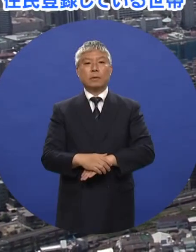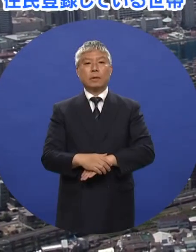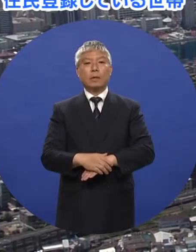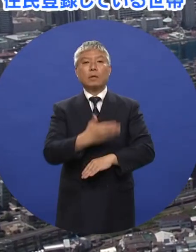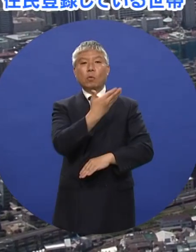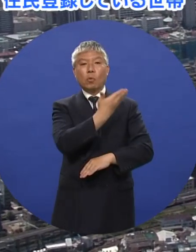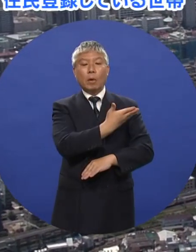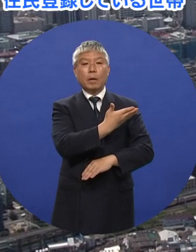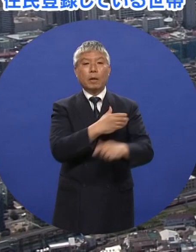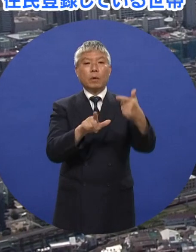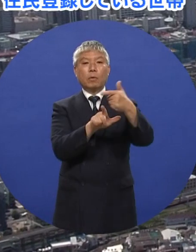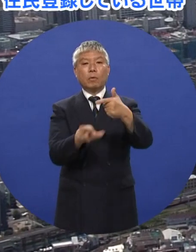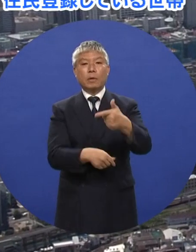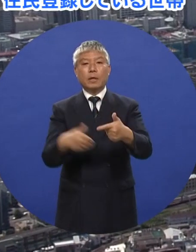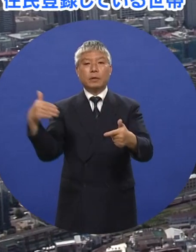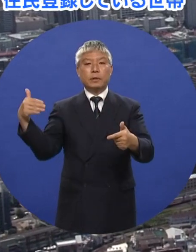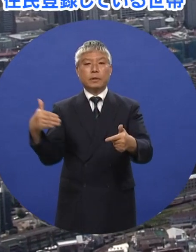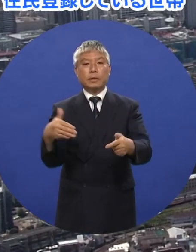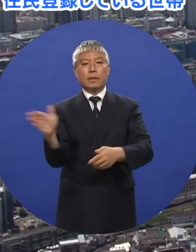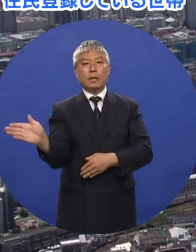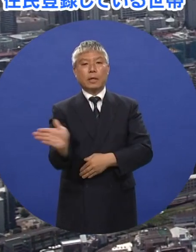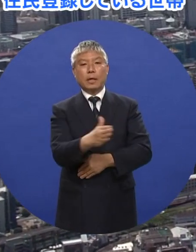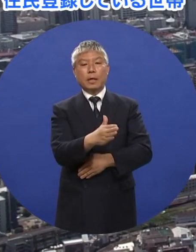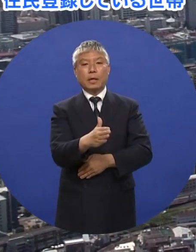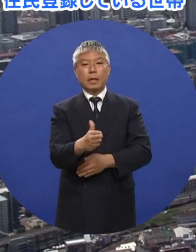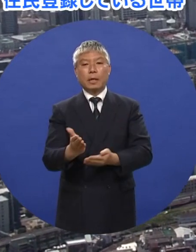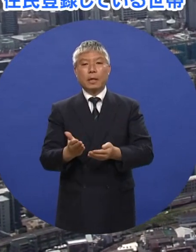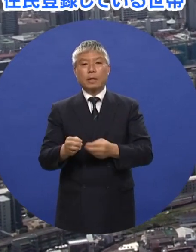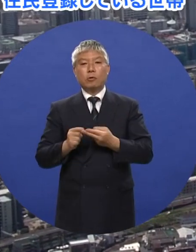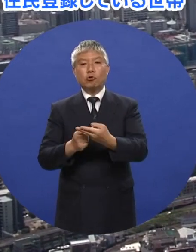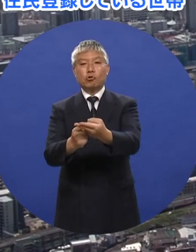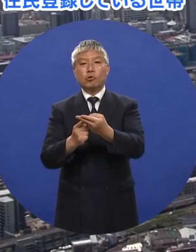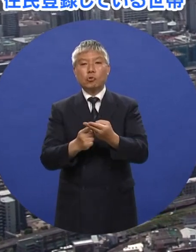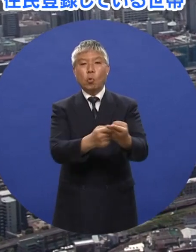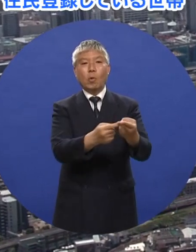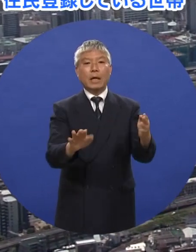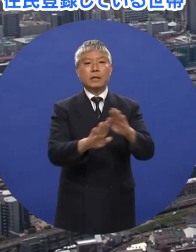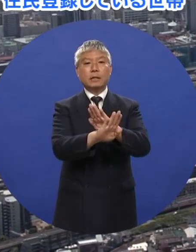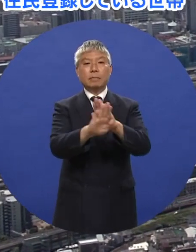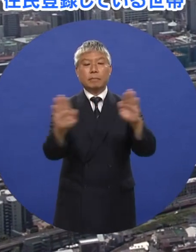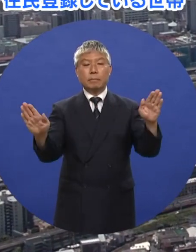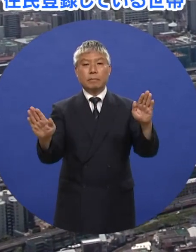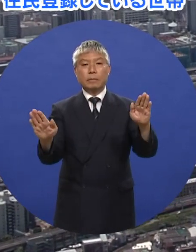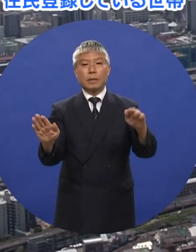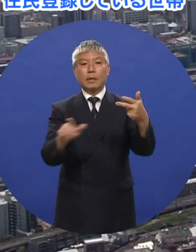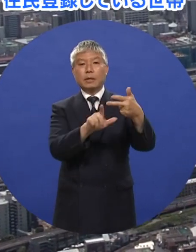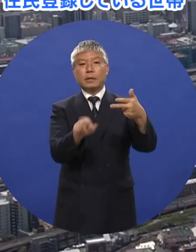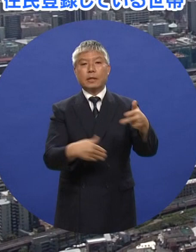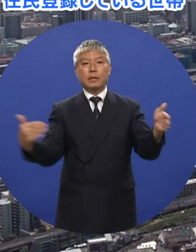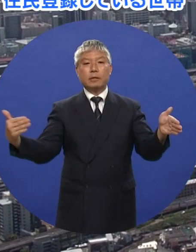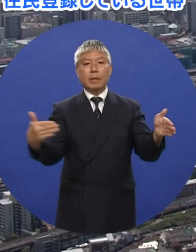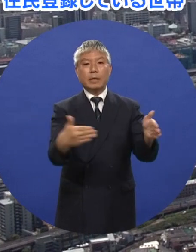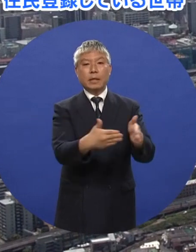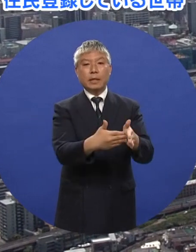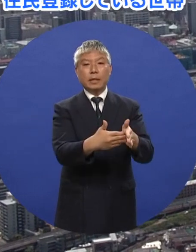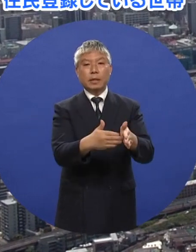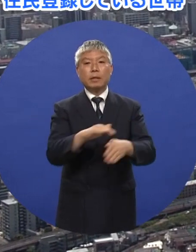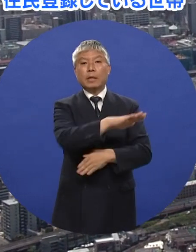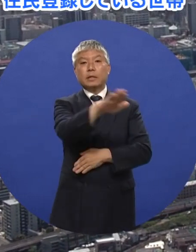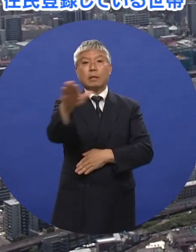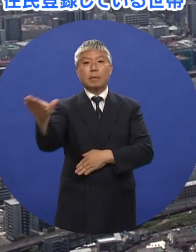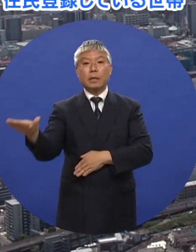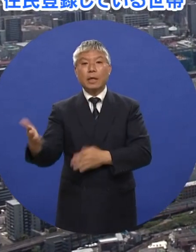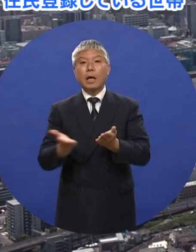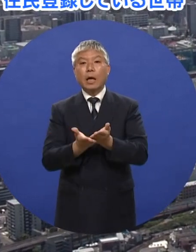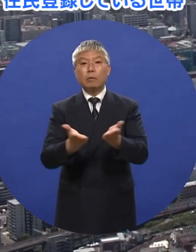カタログは6月下旬に順次発送を開始、7月下旬をめどに区内全